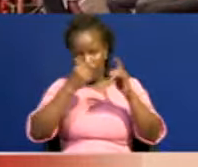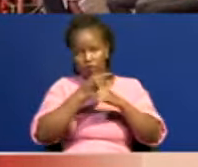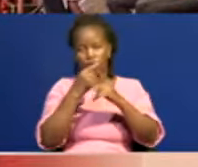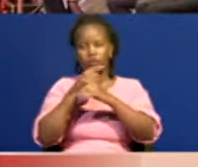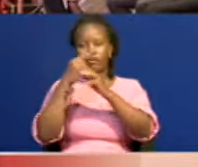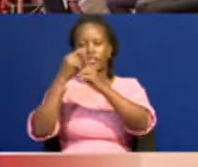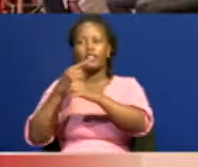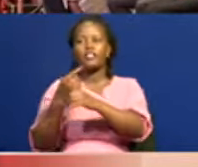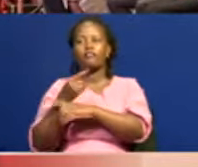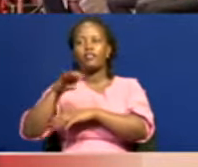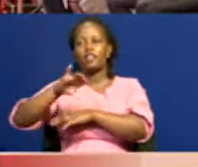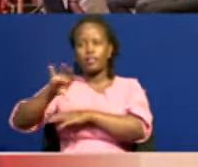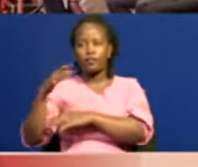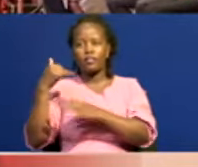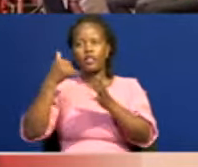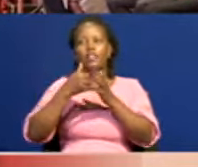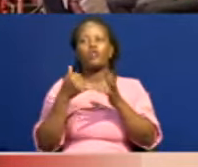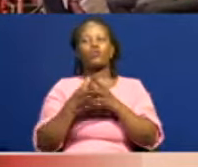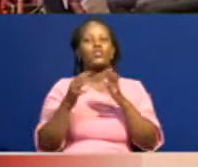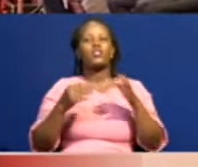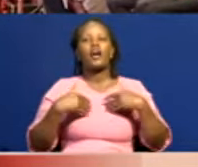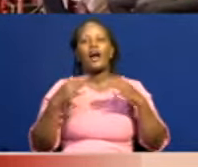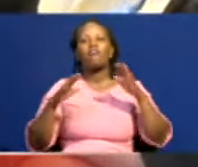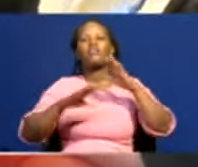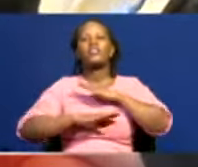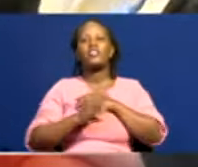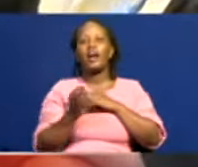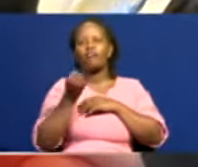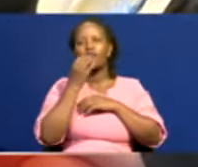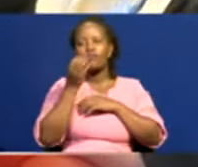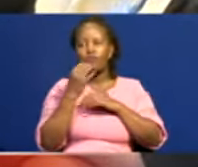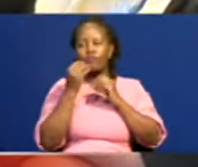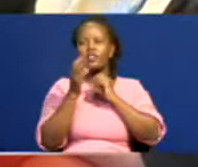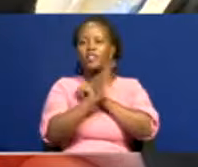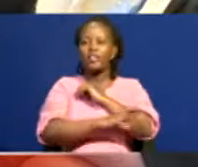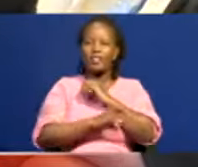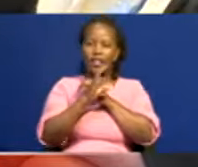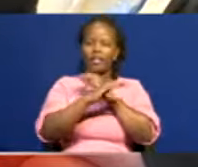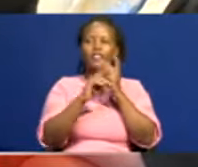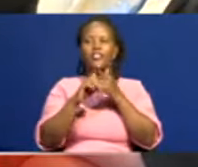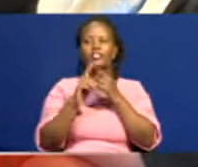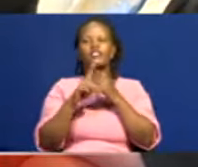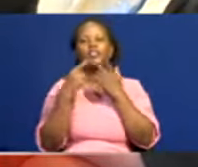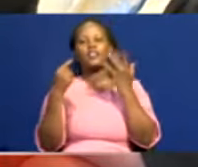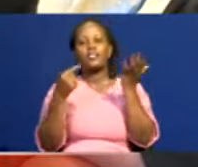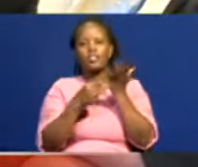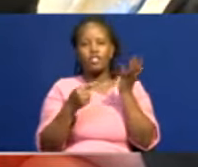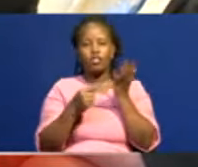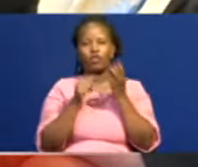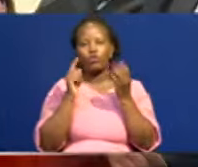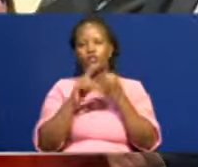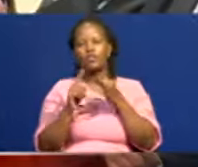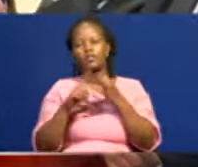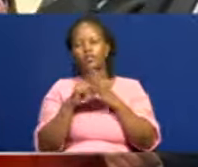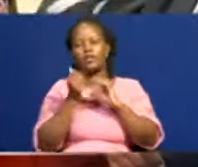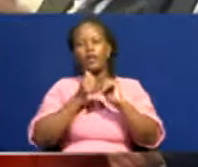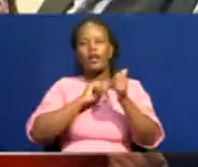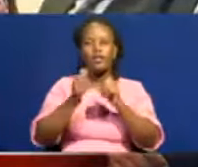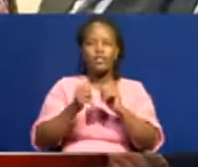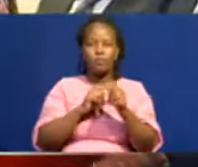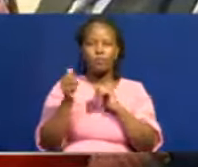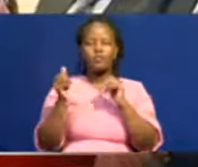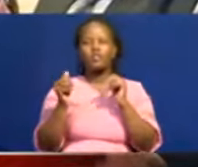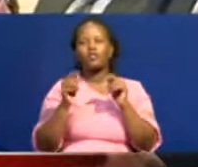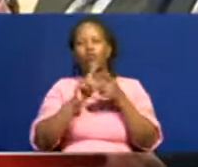kuhakikisha kuwepo kwa chakula cha kutosha nchini na kilimo, mabadiliko ya dijitali, huduma za afya, burudani na michezo, hatua